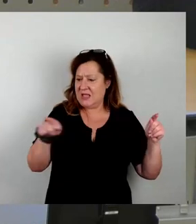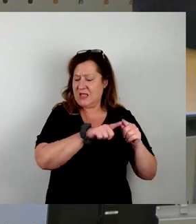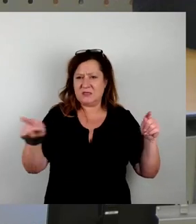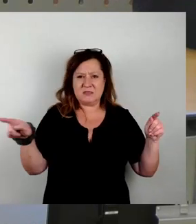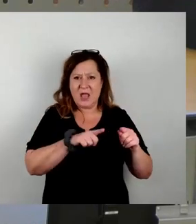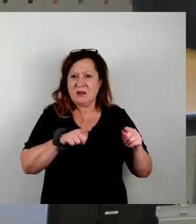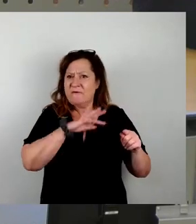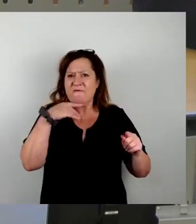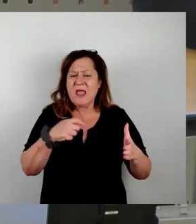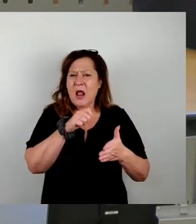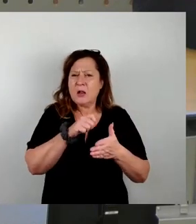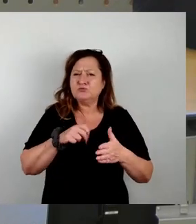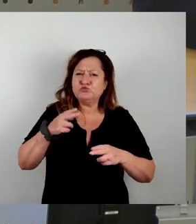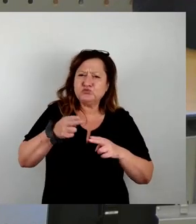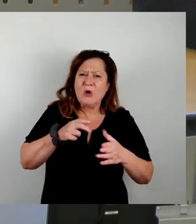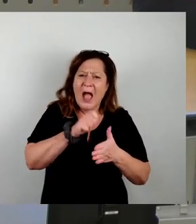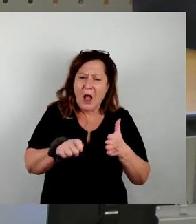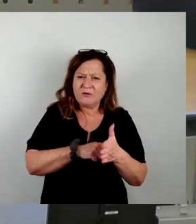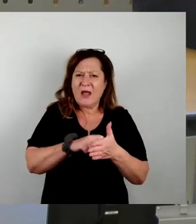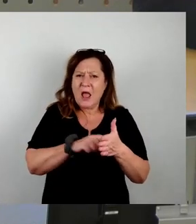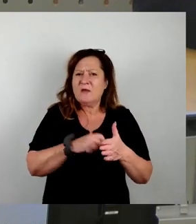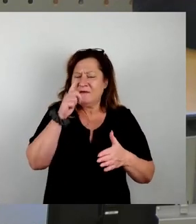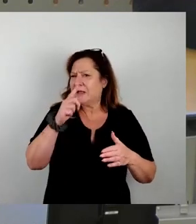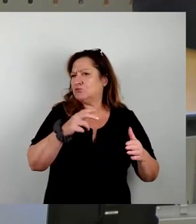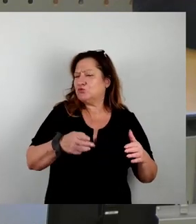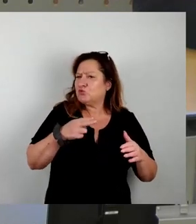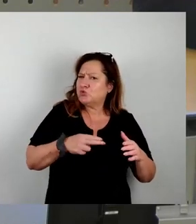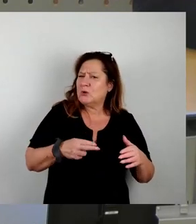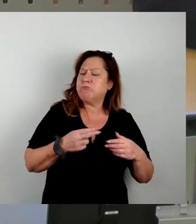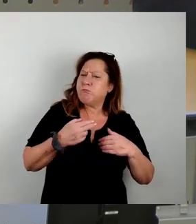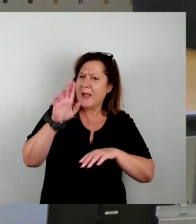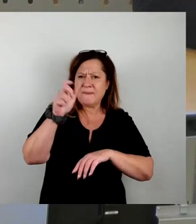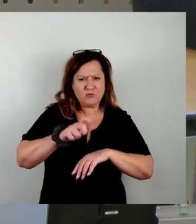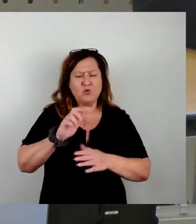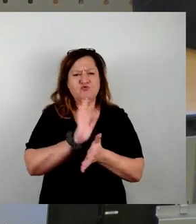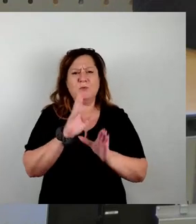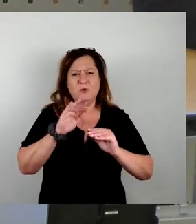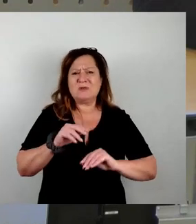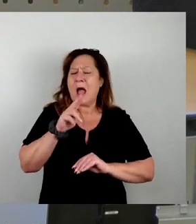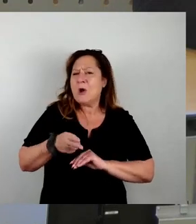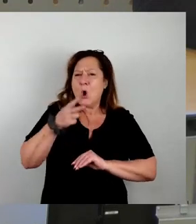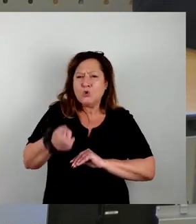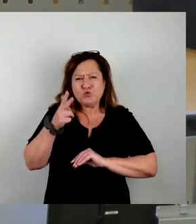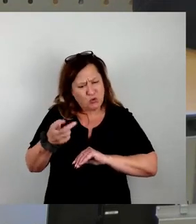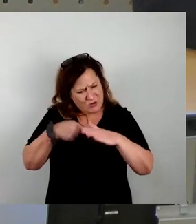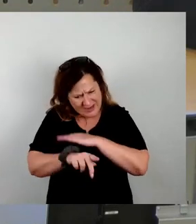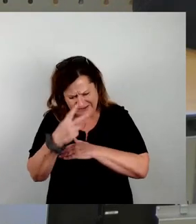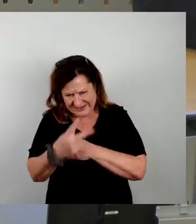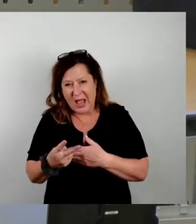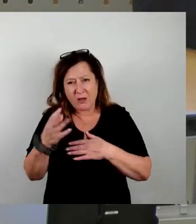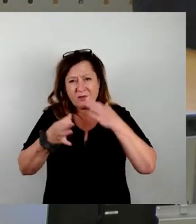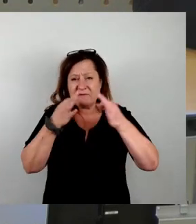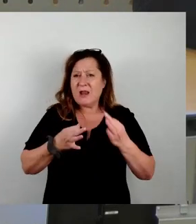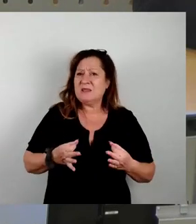weiter. Wir erinnern uns, wenn wir mal im Zug fahren, es machen ja jetzt ja mehr, wie es in den Zügen aussieht, wie dort die Qualität ist, wenn man sich zwischen Klo